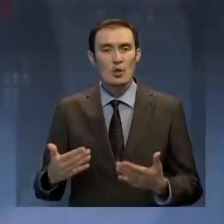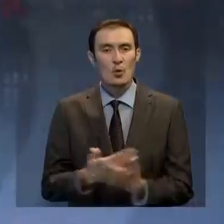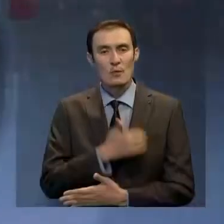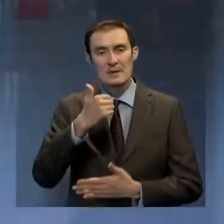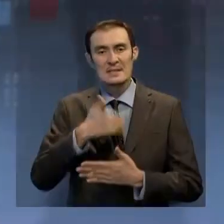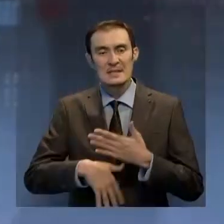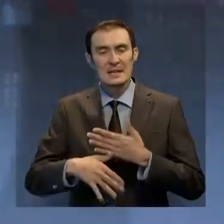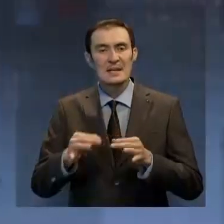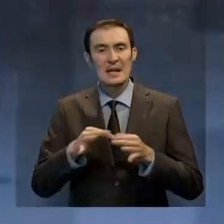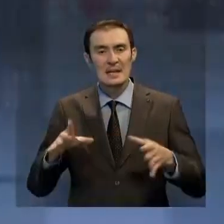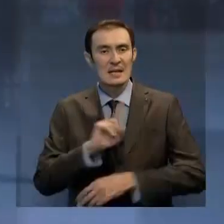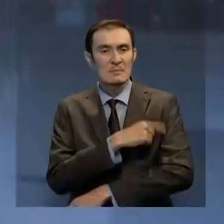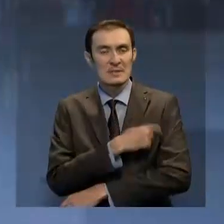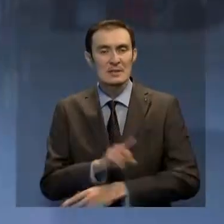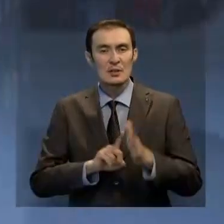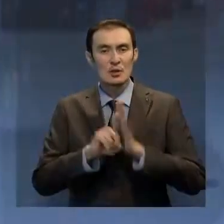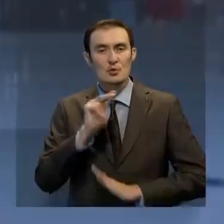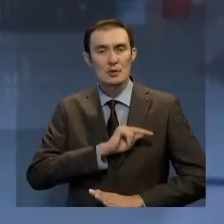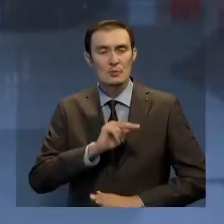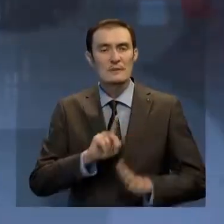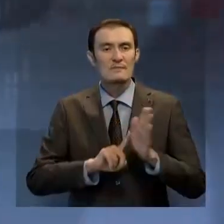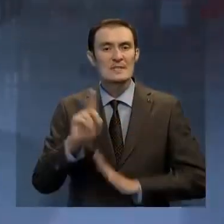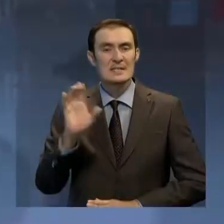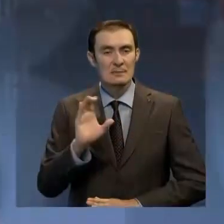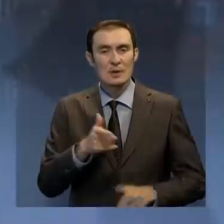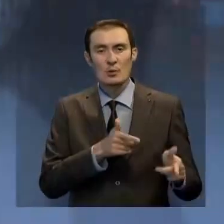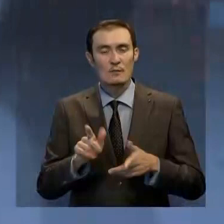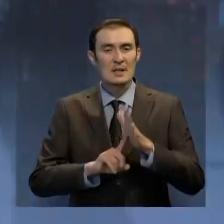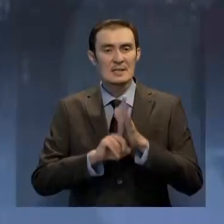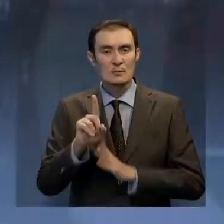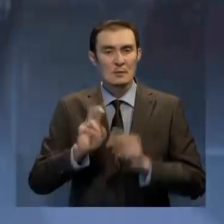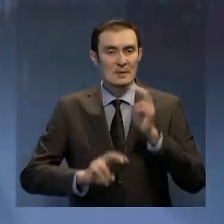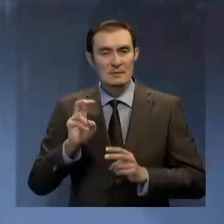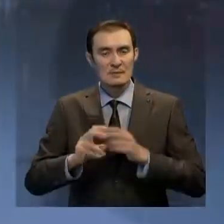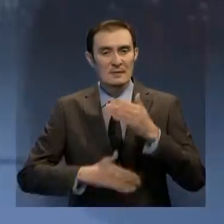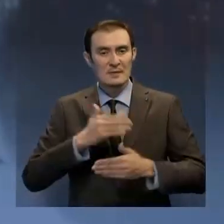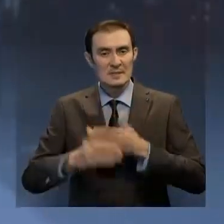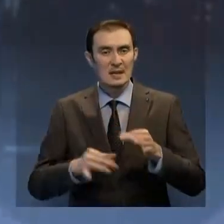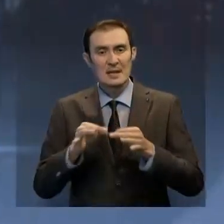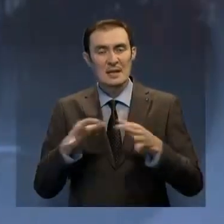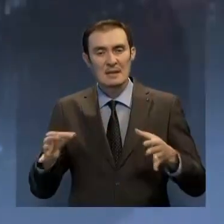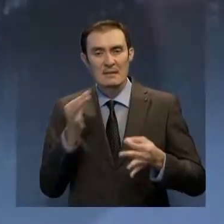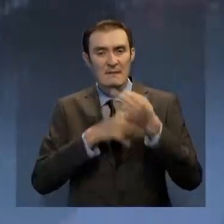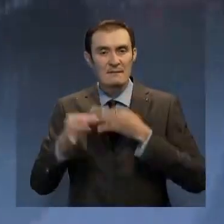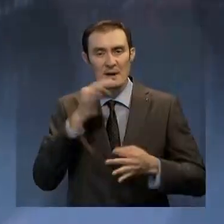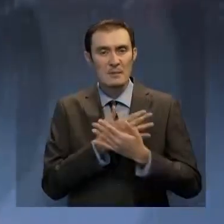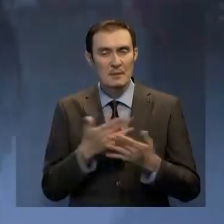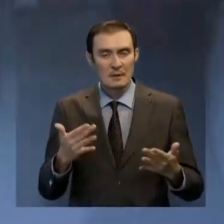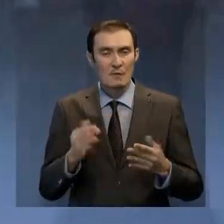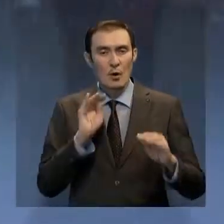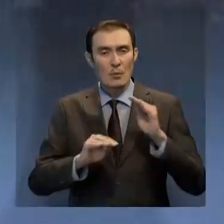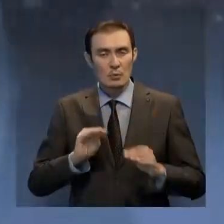Новый центр ядерной медицины примет первых пациентов уже в сентябре. Все готово для запуска производственного цикла ядерных фармпрепаратов.